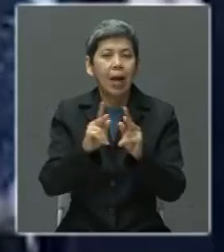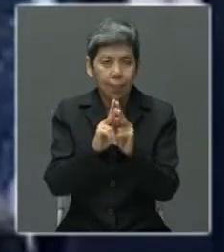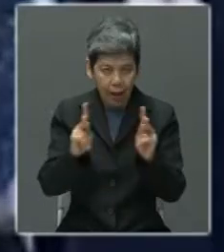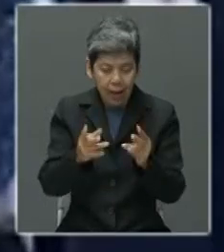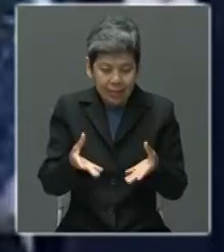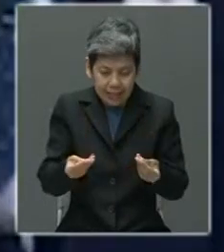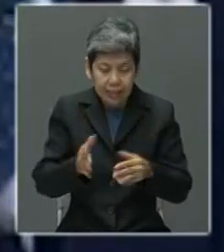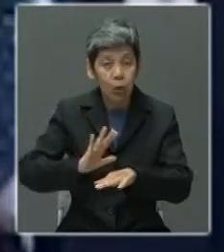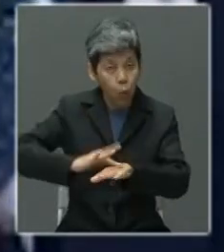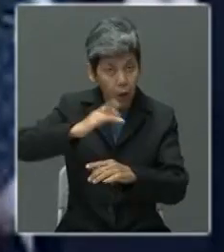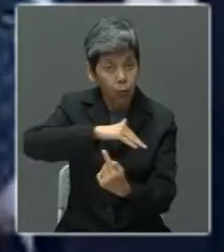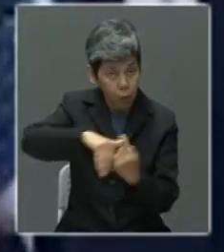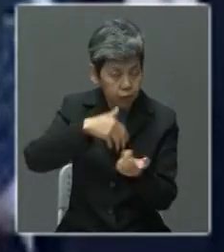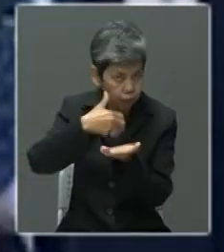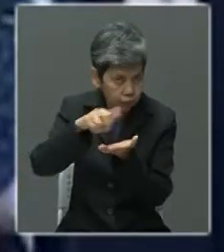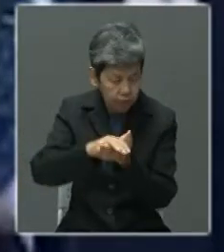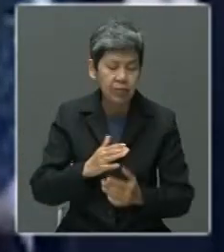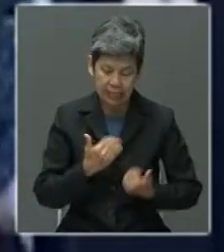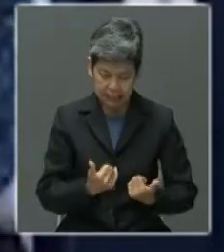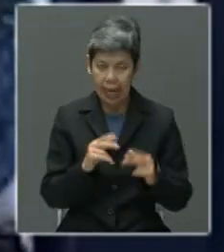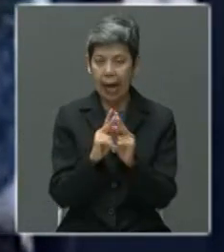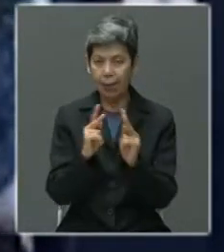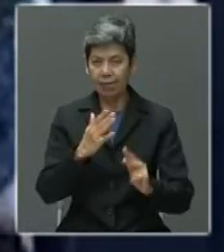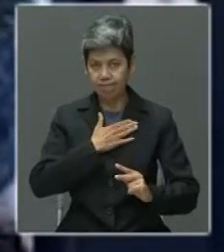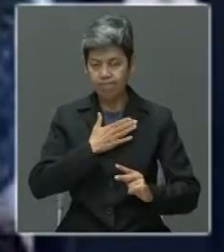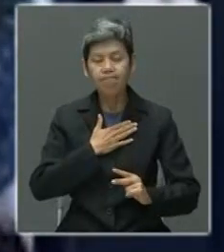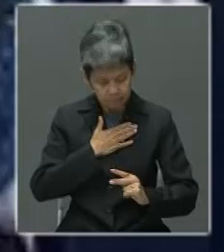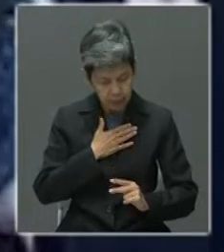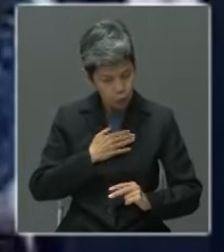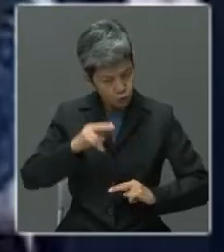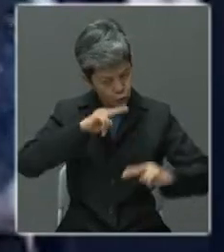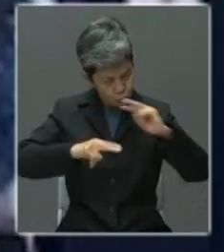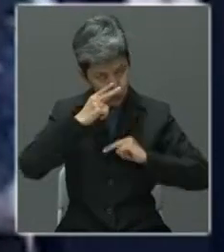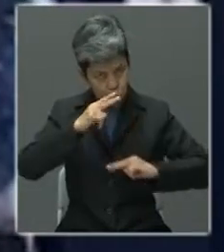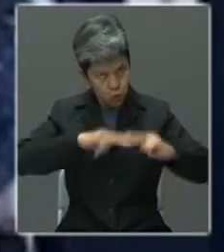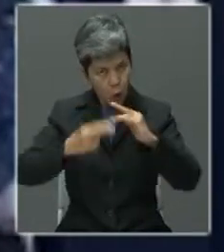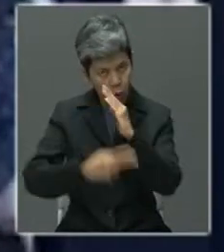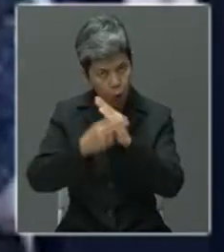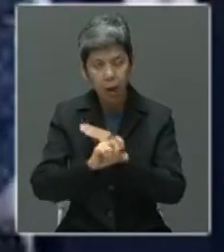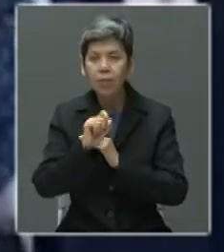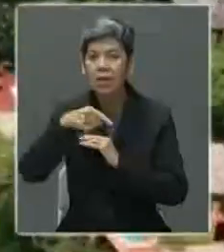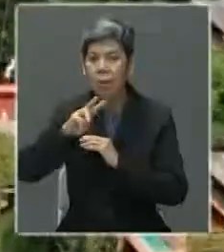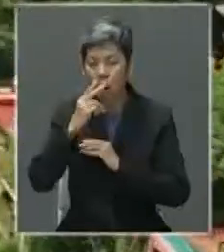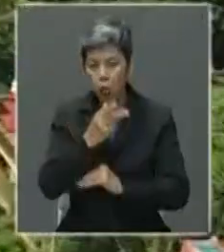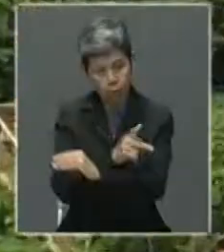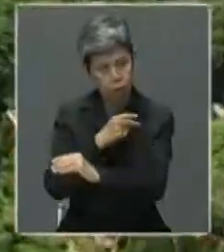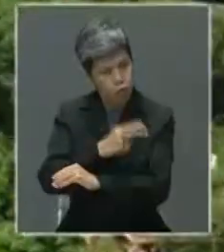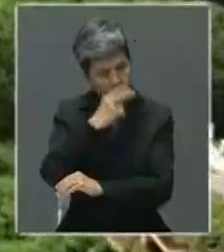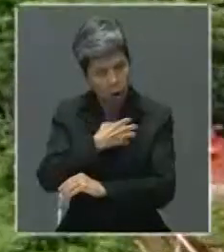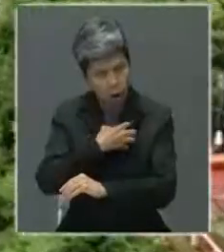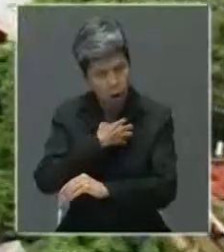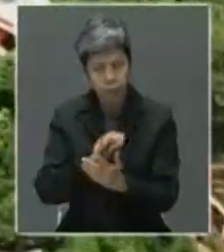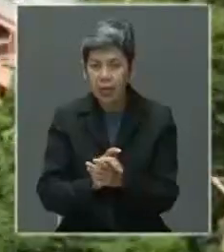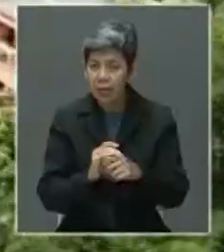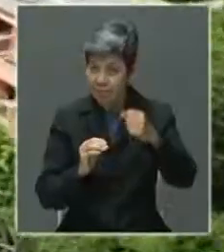พยากรธรรมชาติและสิ่งแวดล้อมบอกว่าทางกรรมธิการเองจะเข้าไปตรวจสอบโรงแรมสีพันวาจังหวัดภูเก็ตใน3